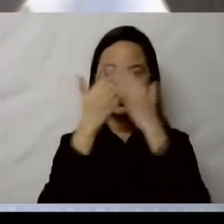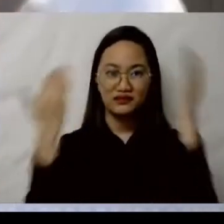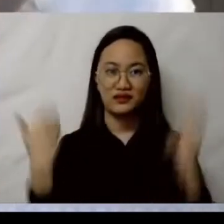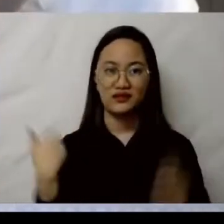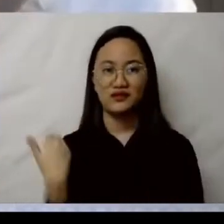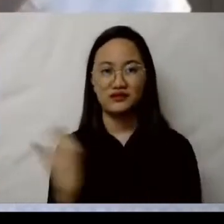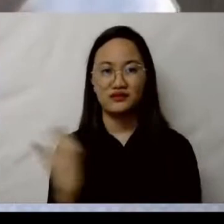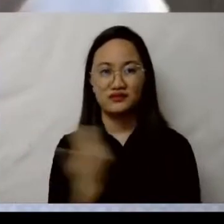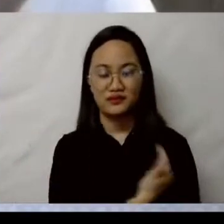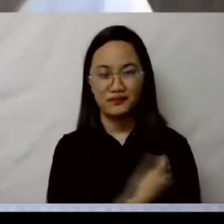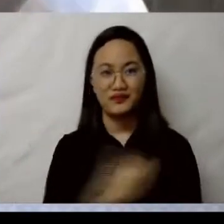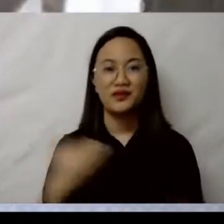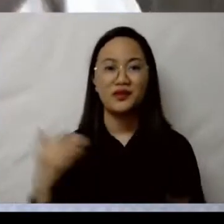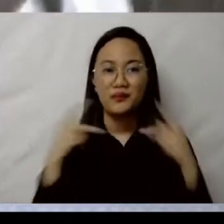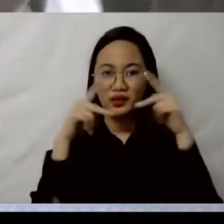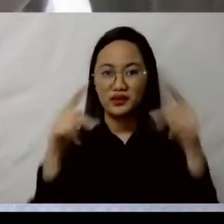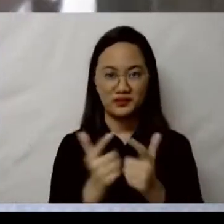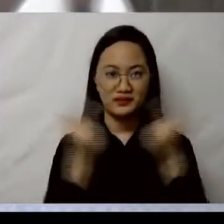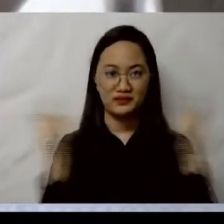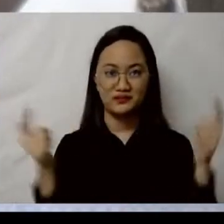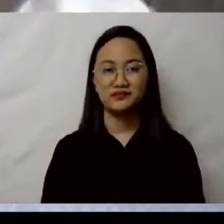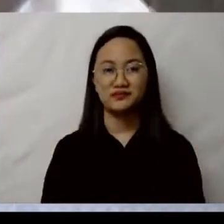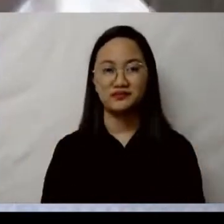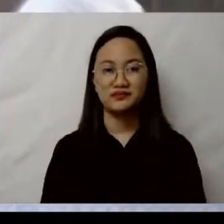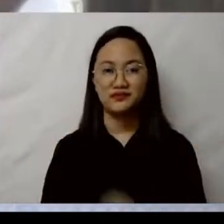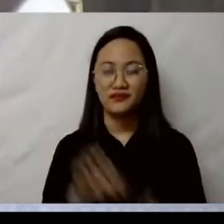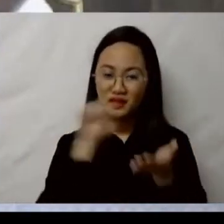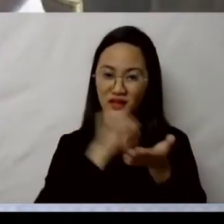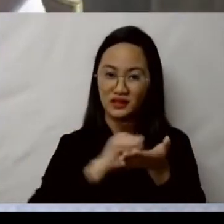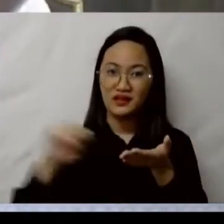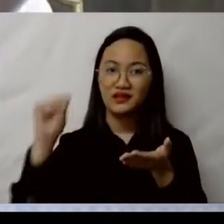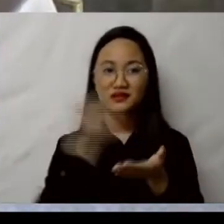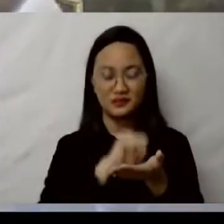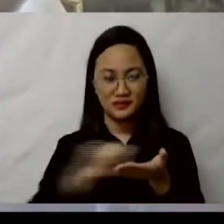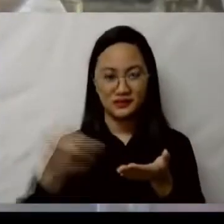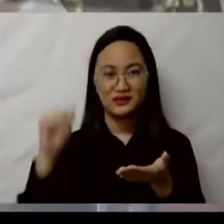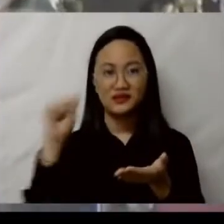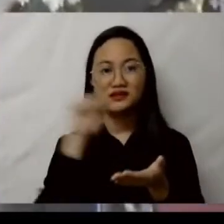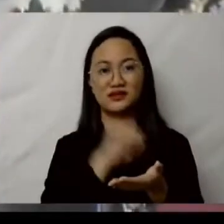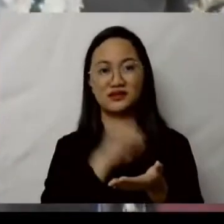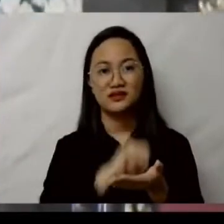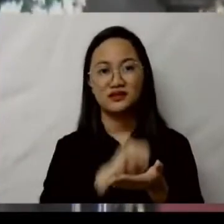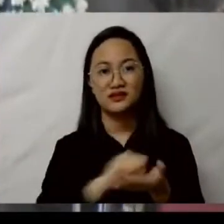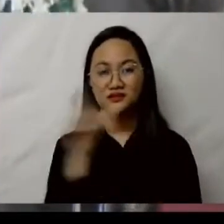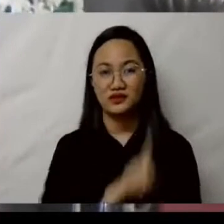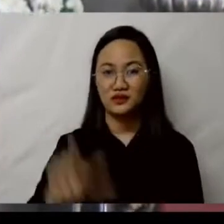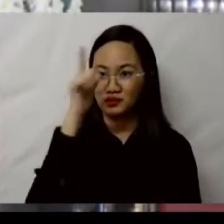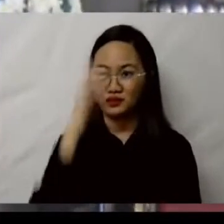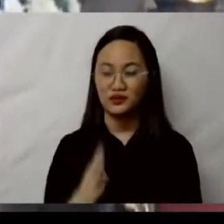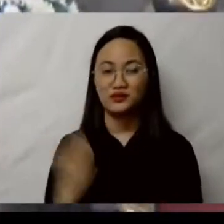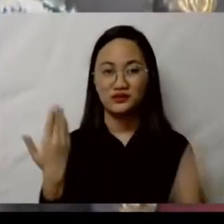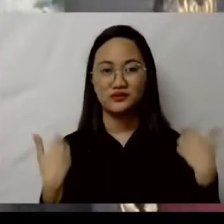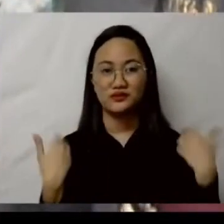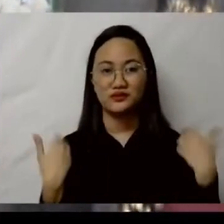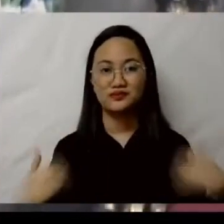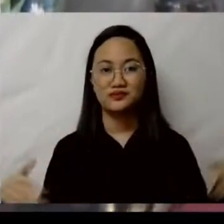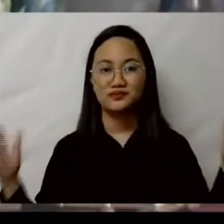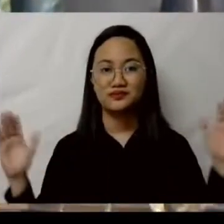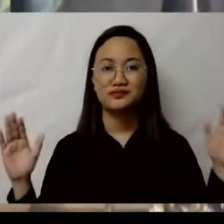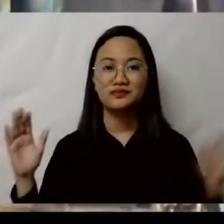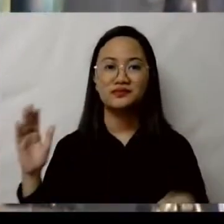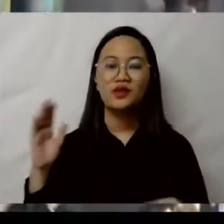sa iyong kadakilaan. Santo, Santo, Santo, Panginoong Diyos ng mga hukbo, Napupuno